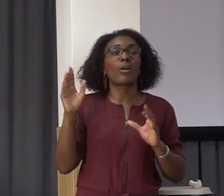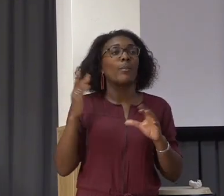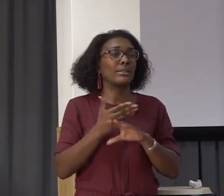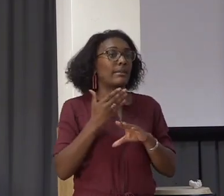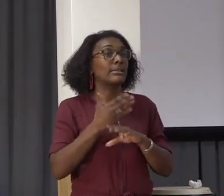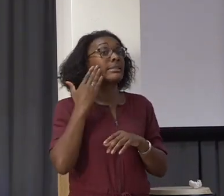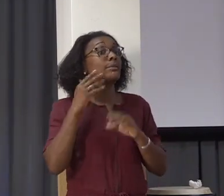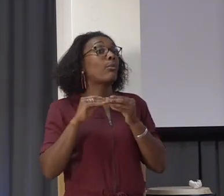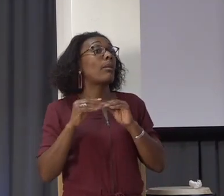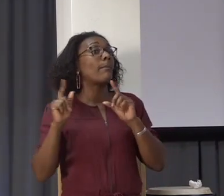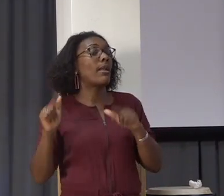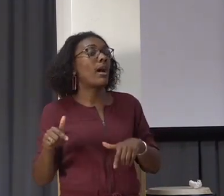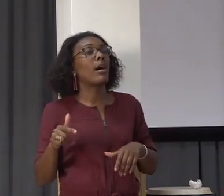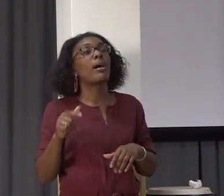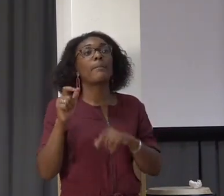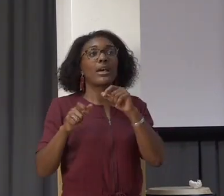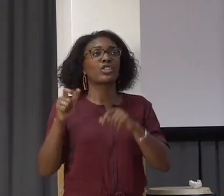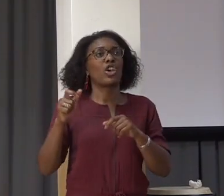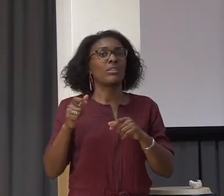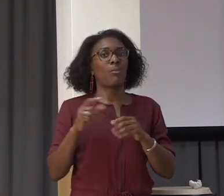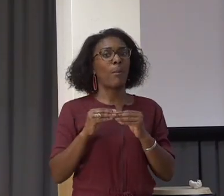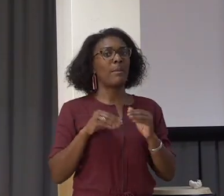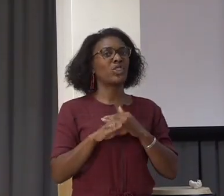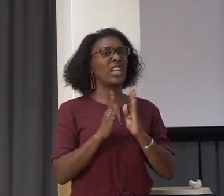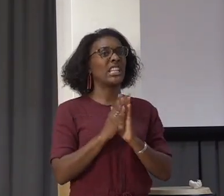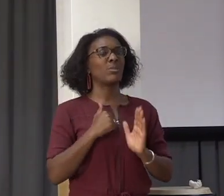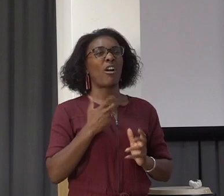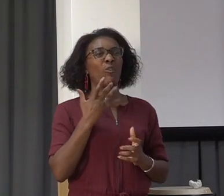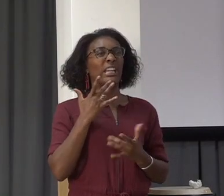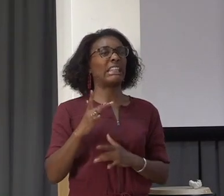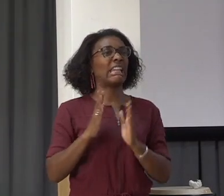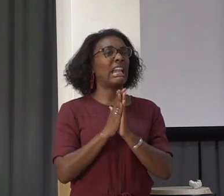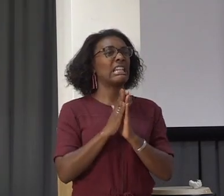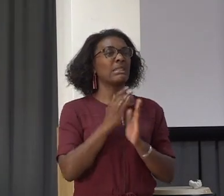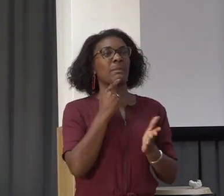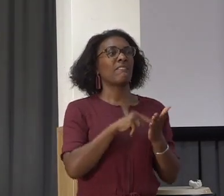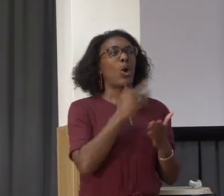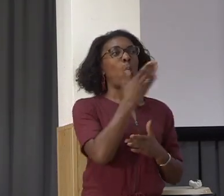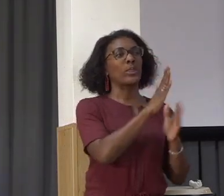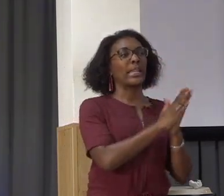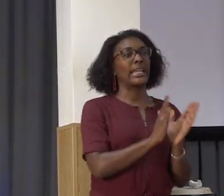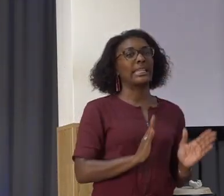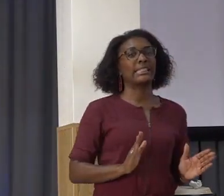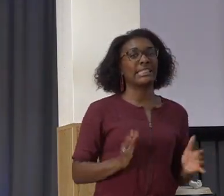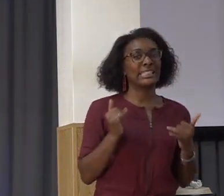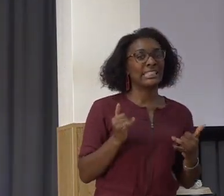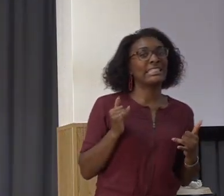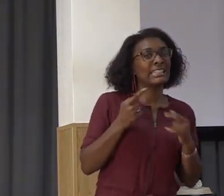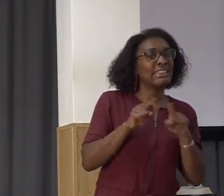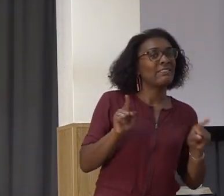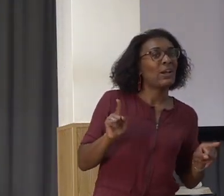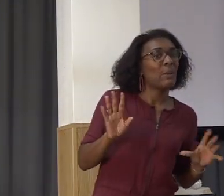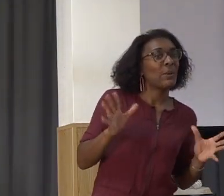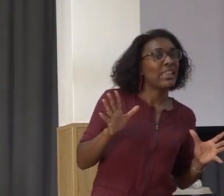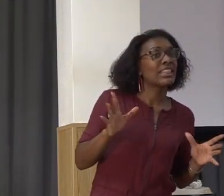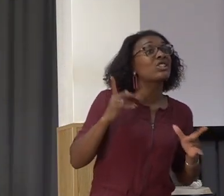veulent faire, ils veulent aller dans une autre église. Il y a ça constamment en Angleterre. Je suis sûre que ce n'est pas comme ça ici. Et en Jamaïque, c'est